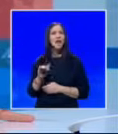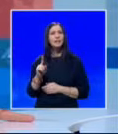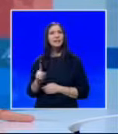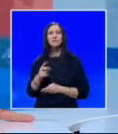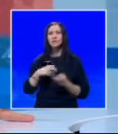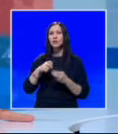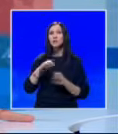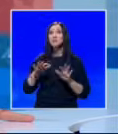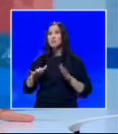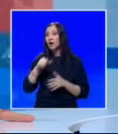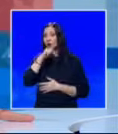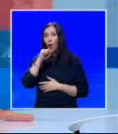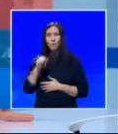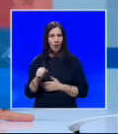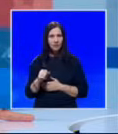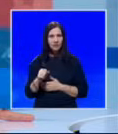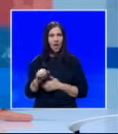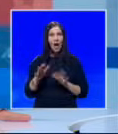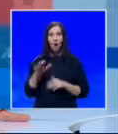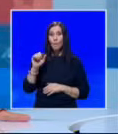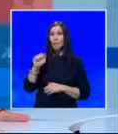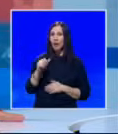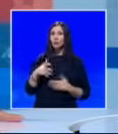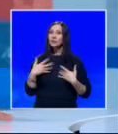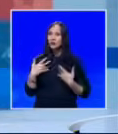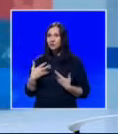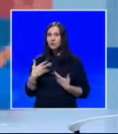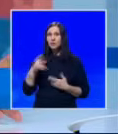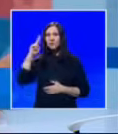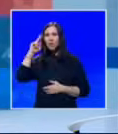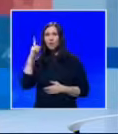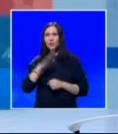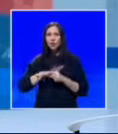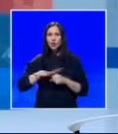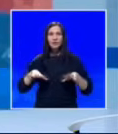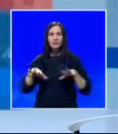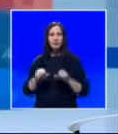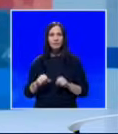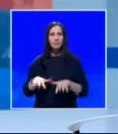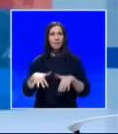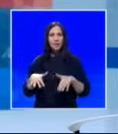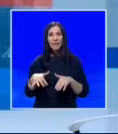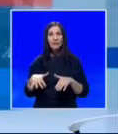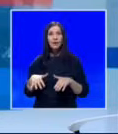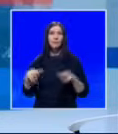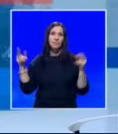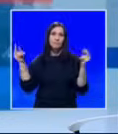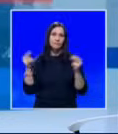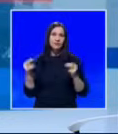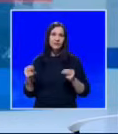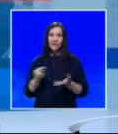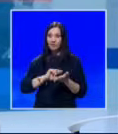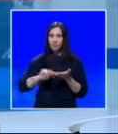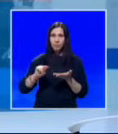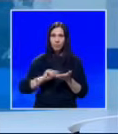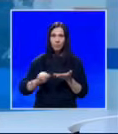търсят някакви компромиси, ако партиите искат да изпълнят един основен ангажимент на парламента да излъчи и да